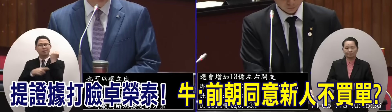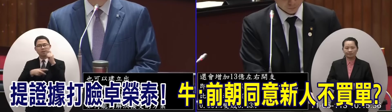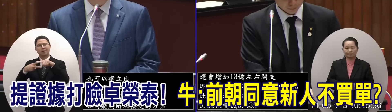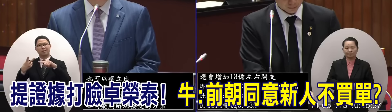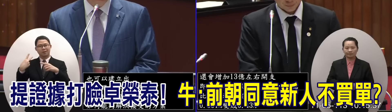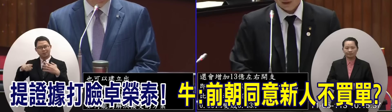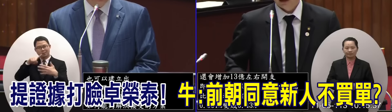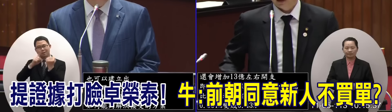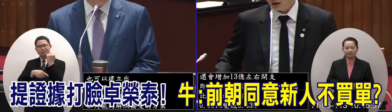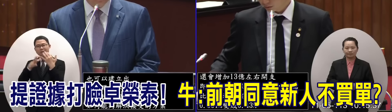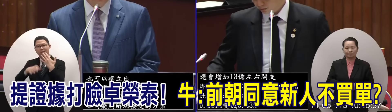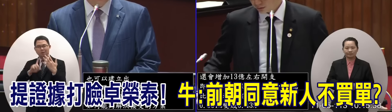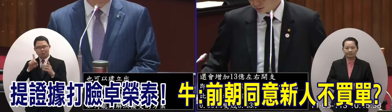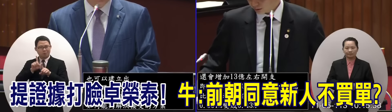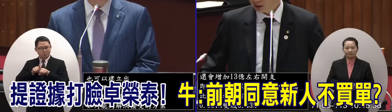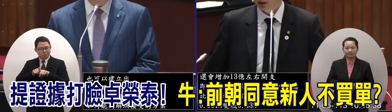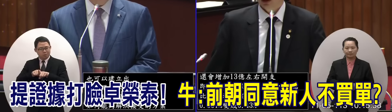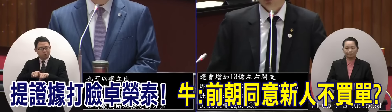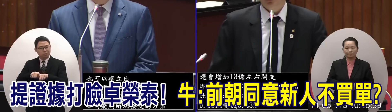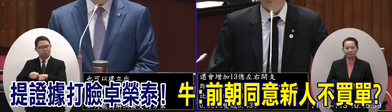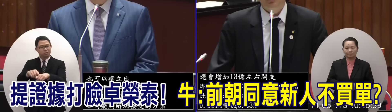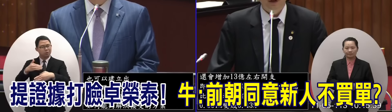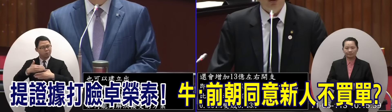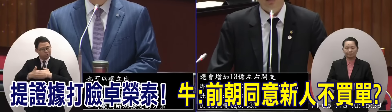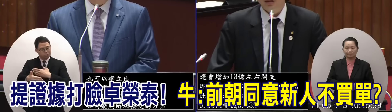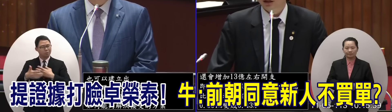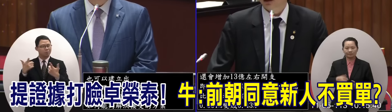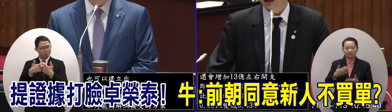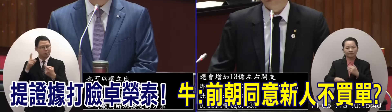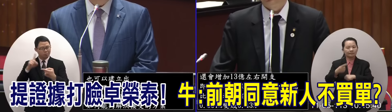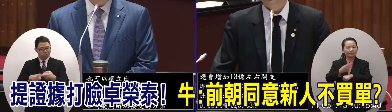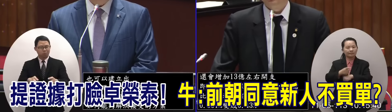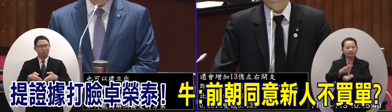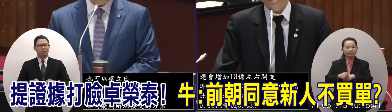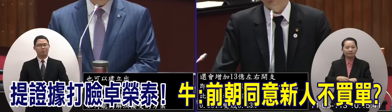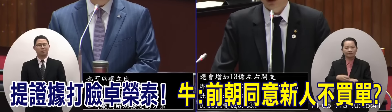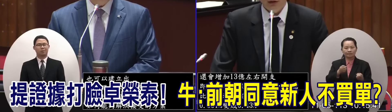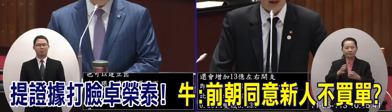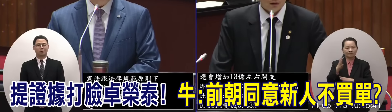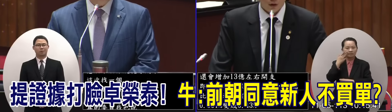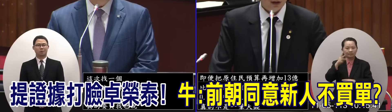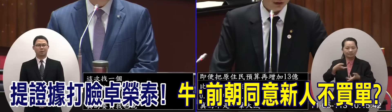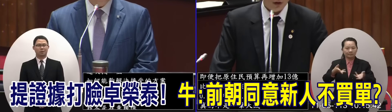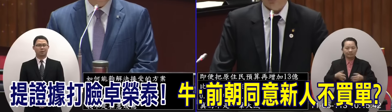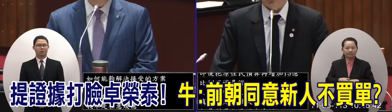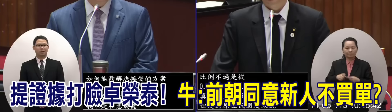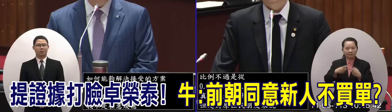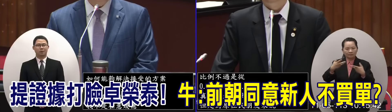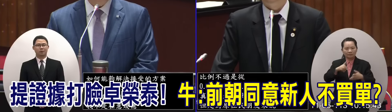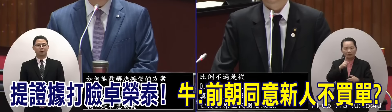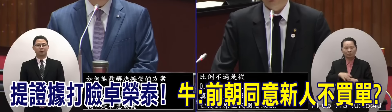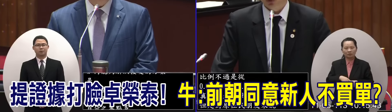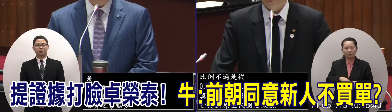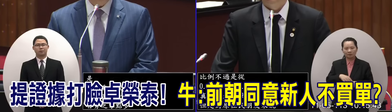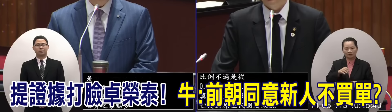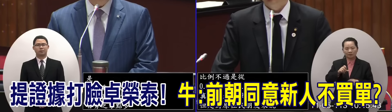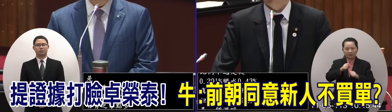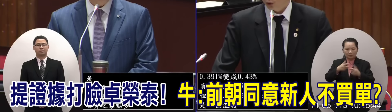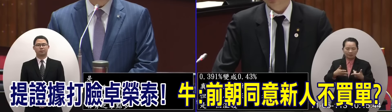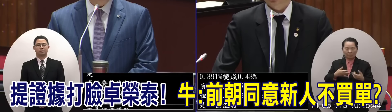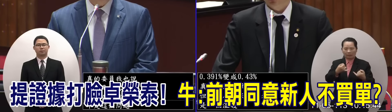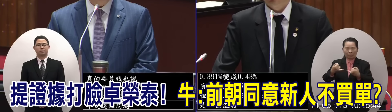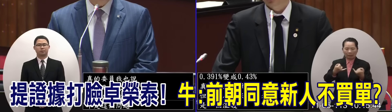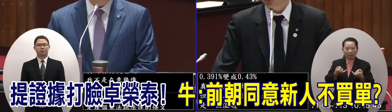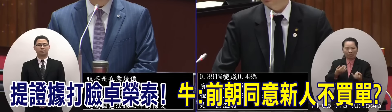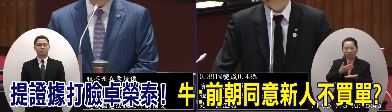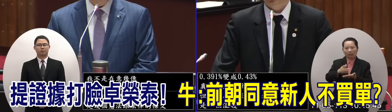们必须把它履行完整的程序。 最后还有1分钟的时间啊，当然就谈政治的问题啊。很多人讲说啊，朝野僵局很难处理啊，但是我